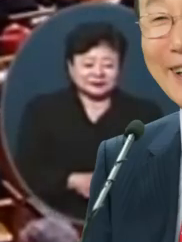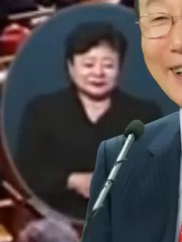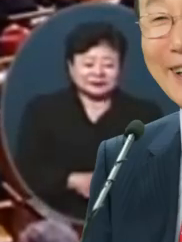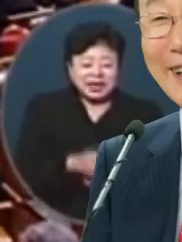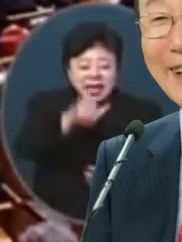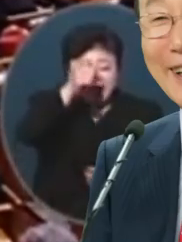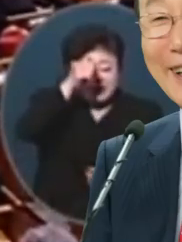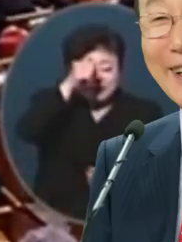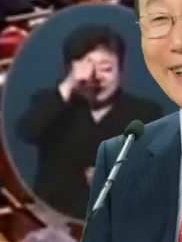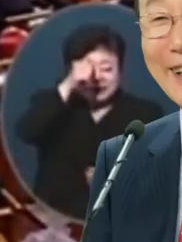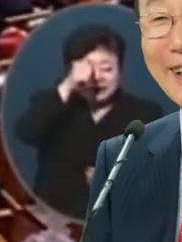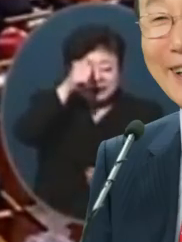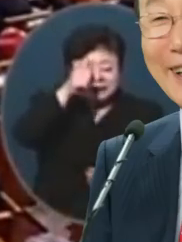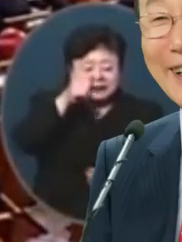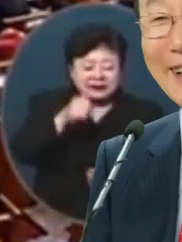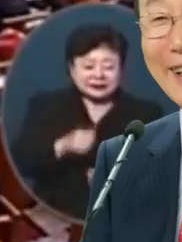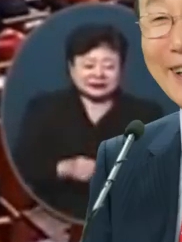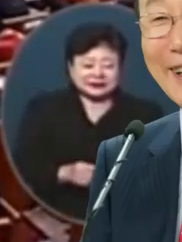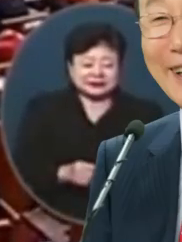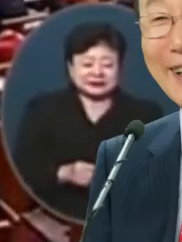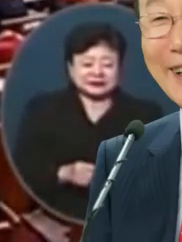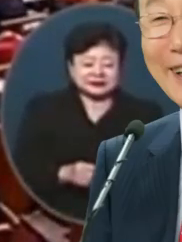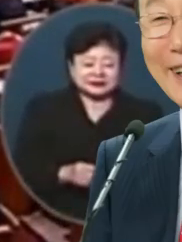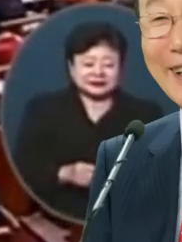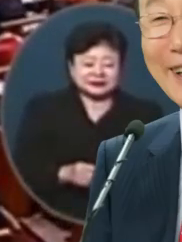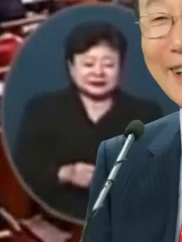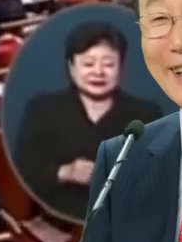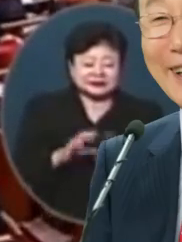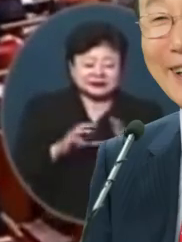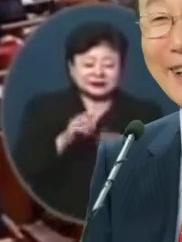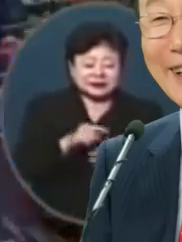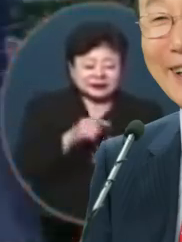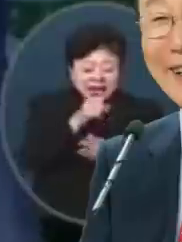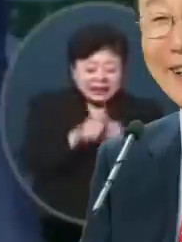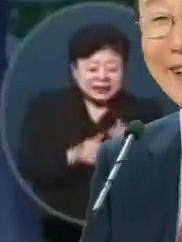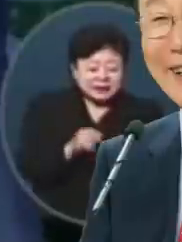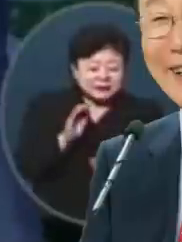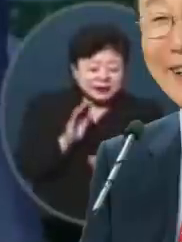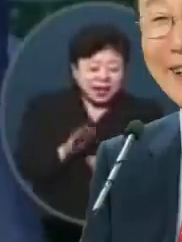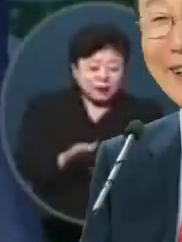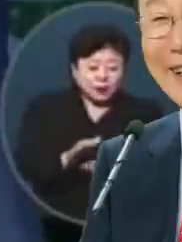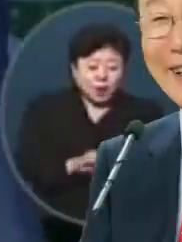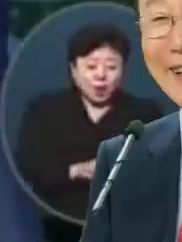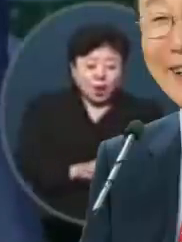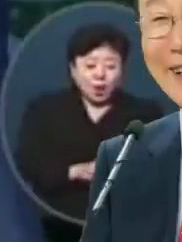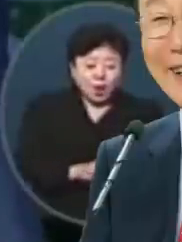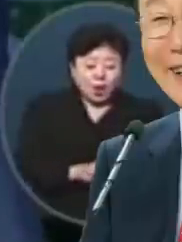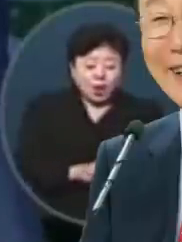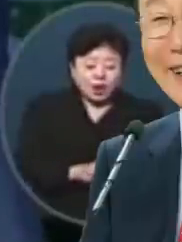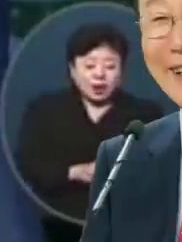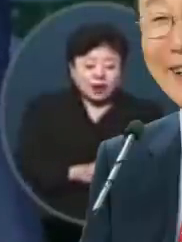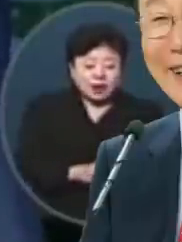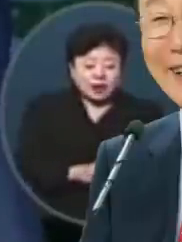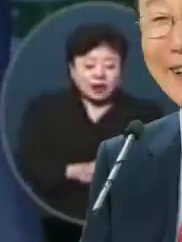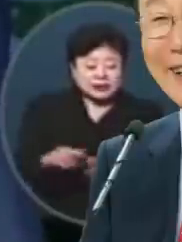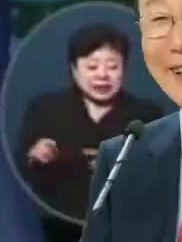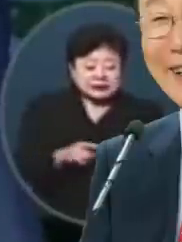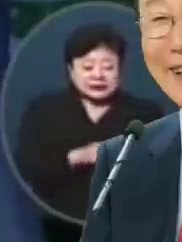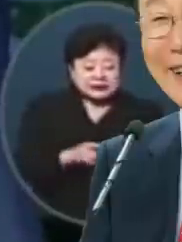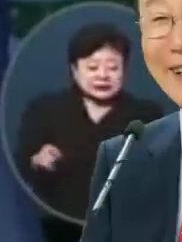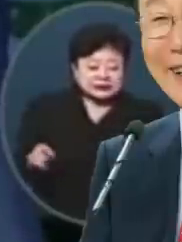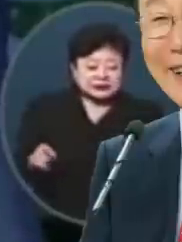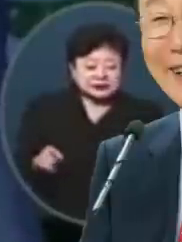아담 하와 우리 사람이 이 지구상에서 하나님 다음으로 다스리는